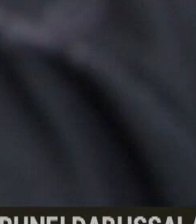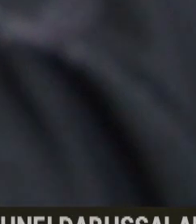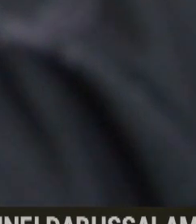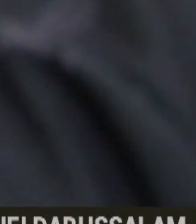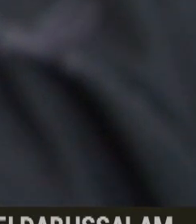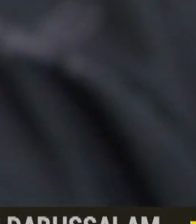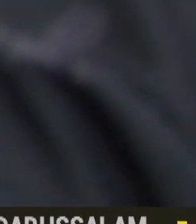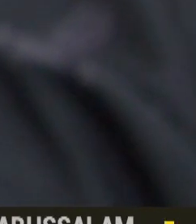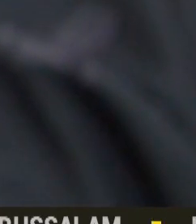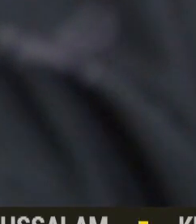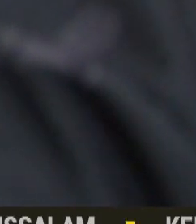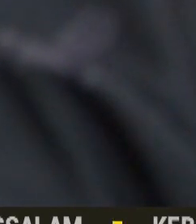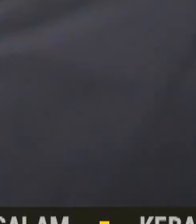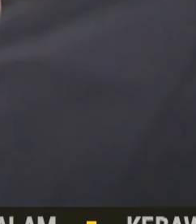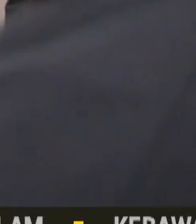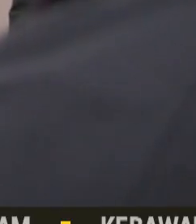acara karate.